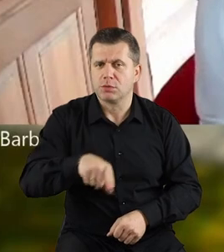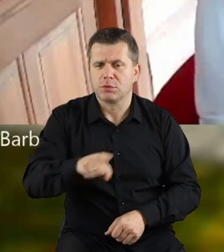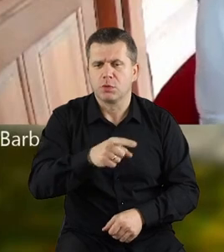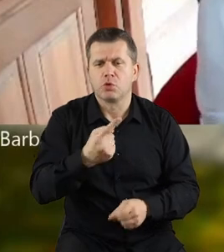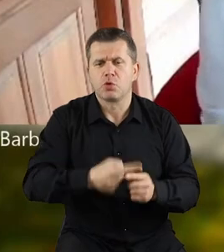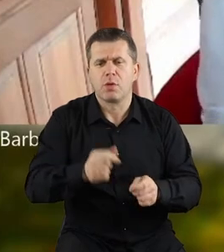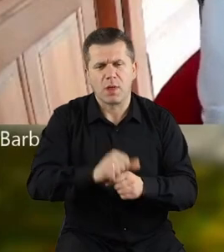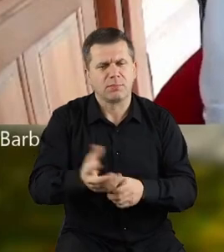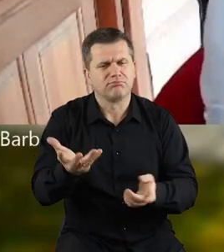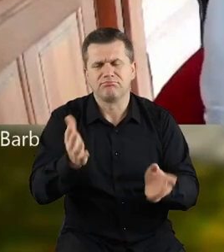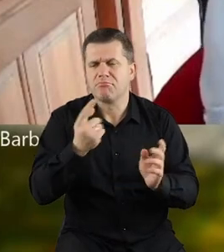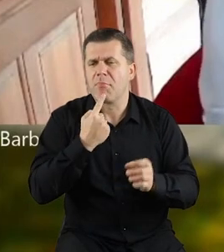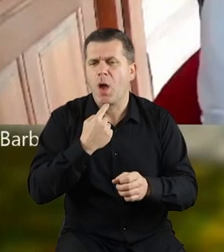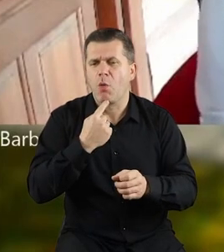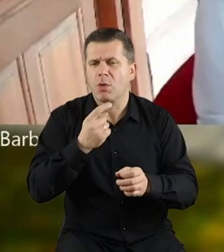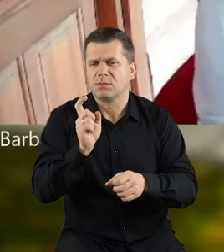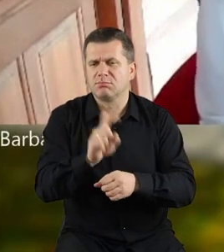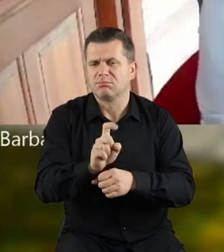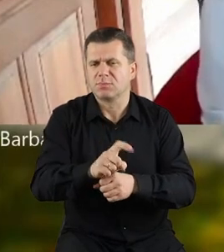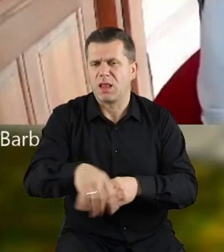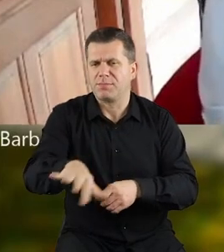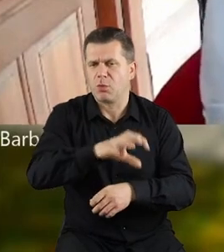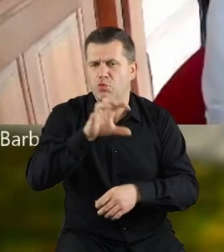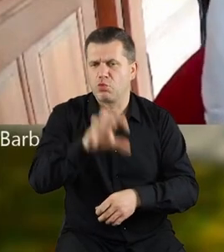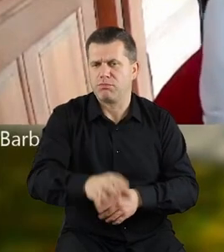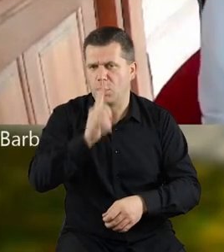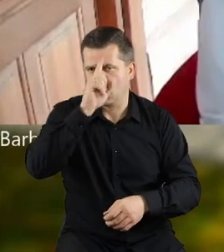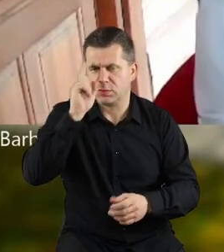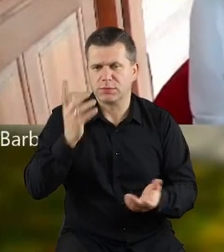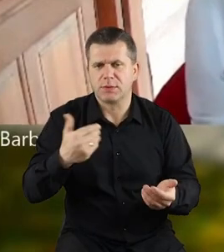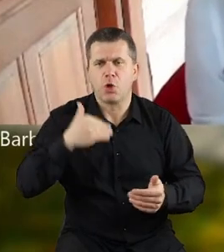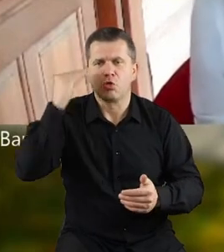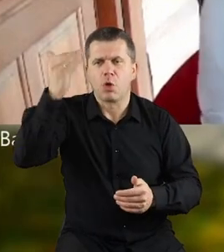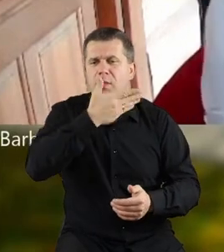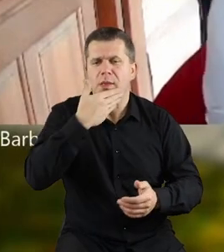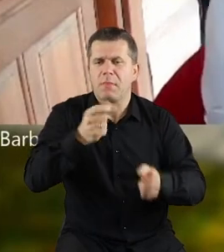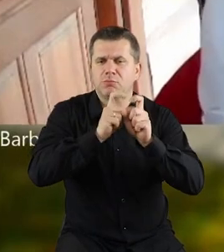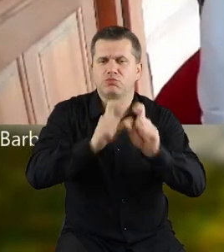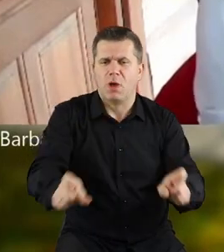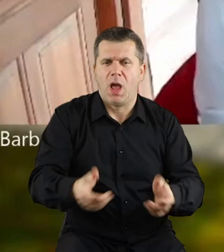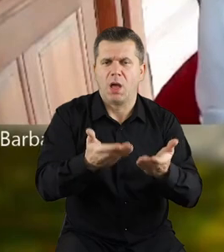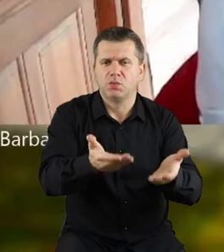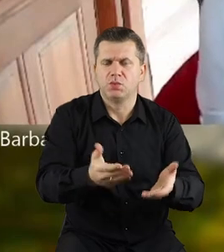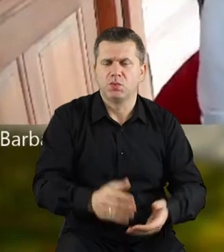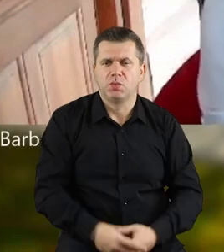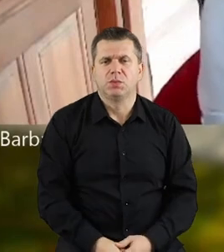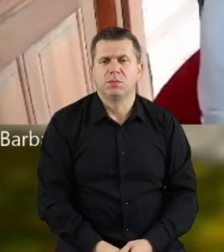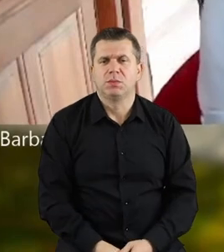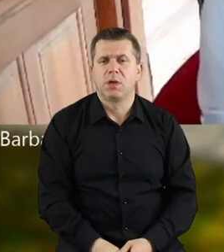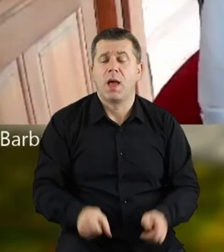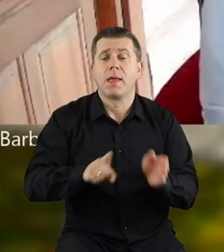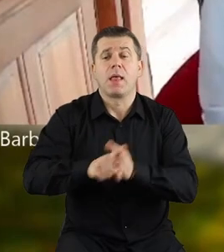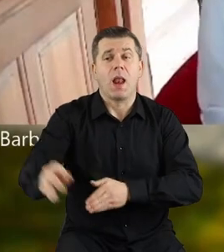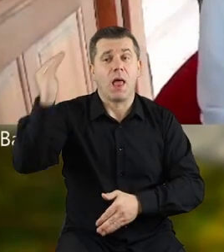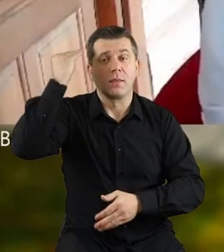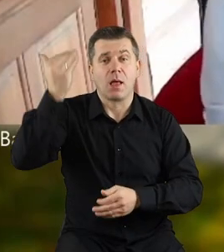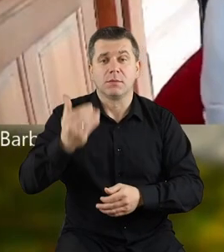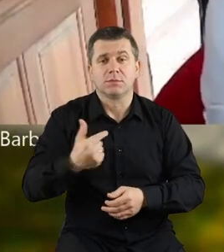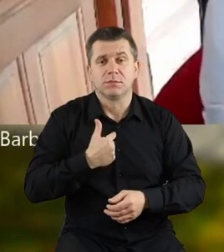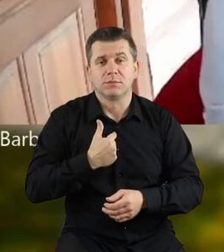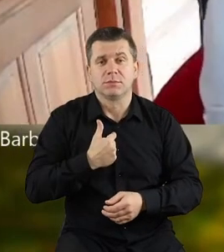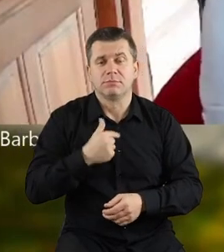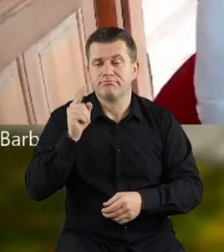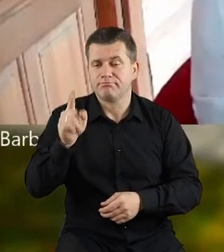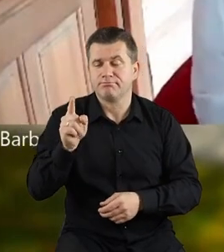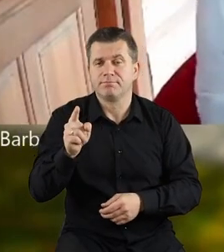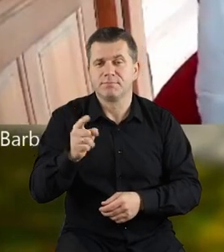to jeszcze bardziej zaniedbana grupa ludzi, dla której nie mamy my dorośli czasu. No a do dorosłych